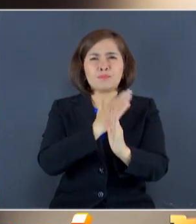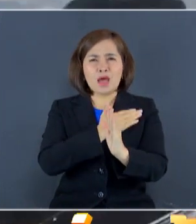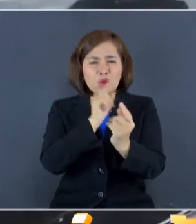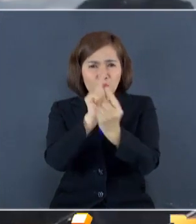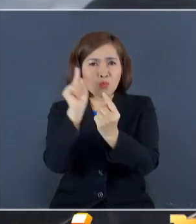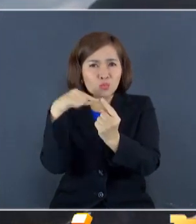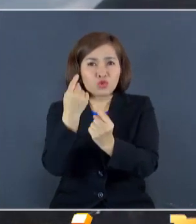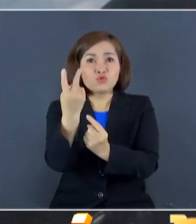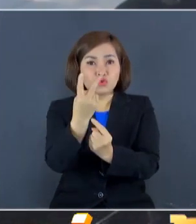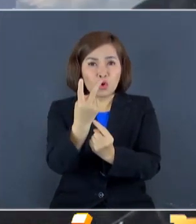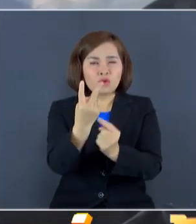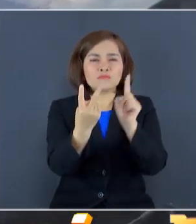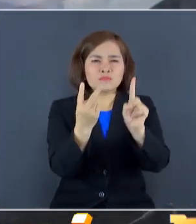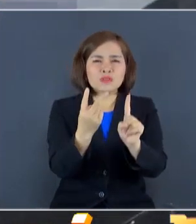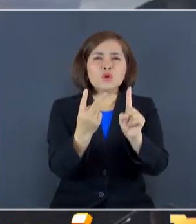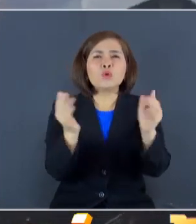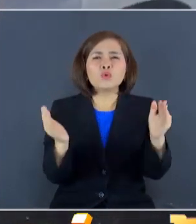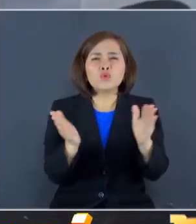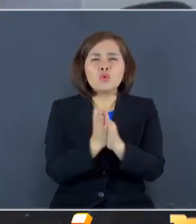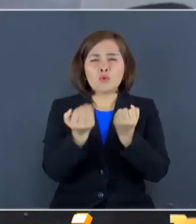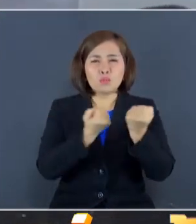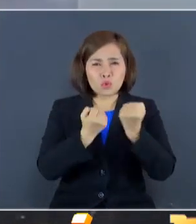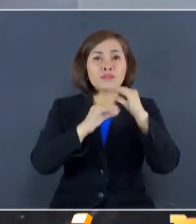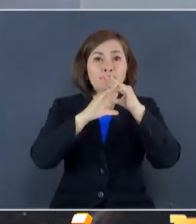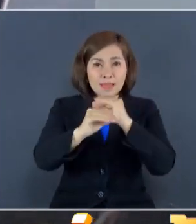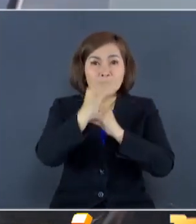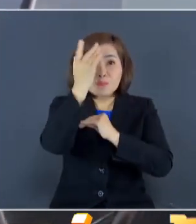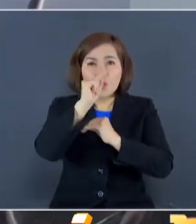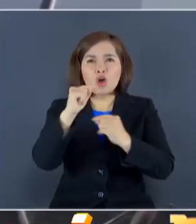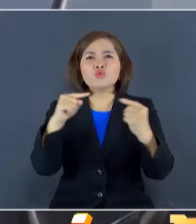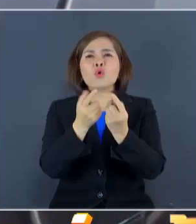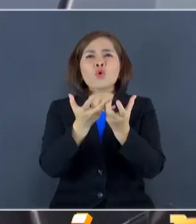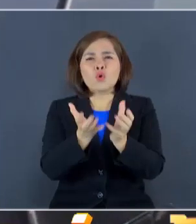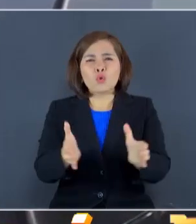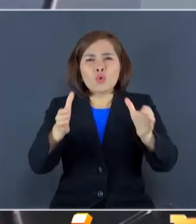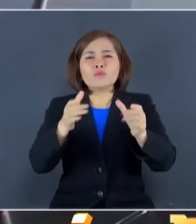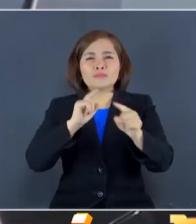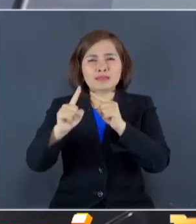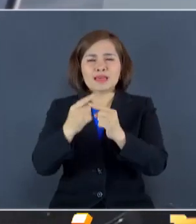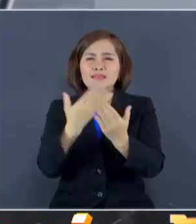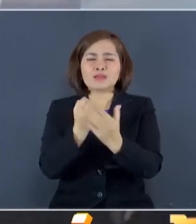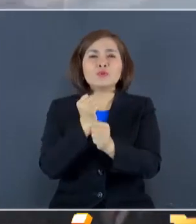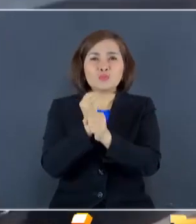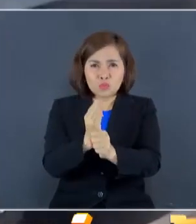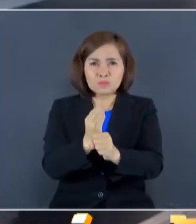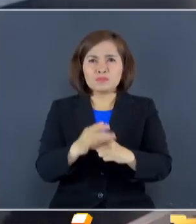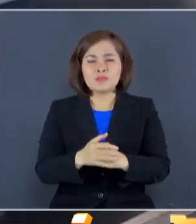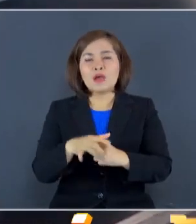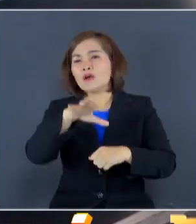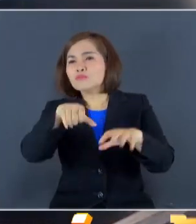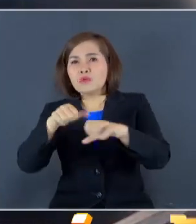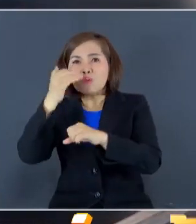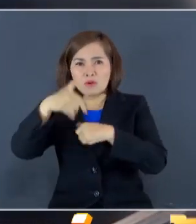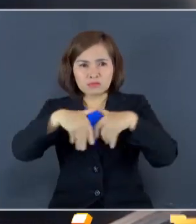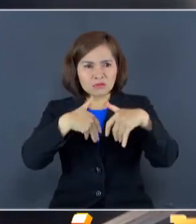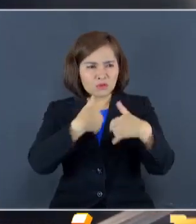2คนขับรถเก๋งสีดำขณะที่กำลังแวะเก็บถังผ้าป่าพร้อมด้วยถังผ้าใบดีกาและเงินจำนวนหนึ่งครับหลังชาวบ้านเนี่ยร้